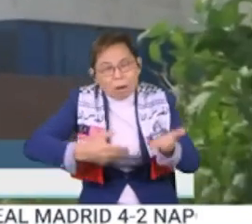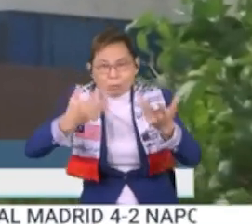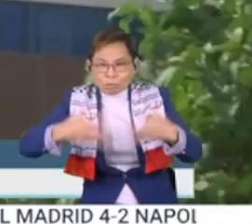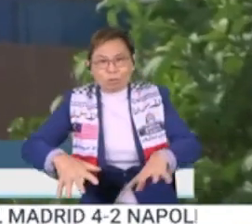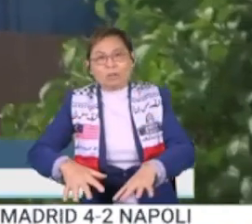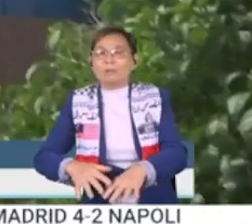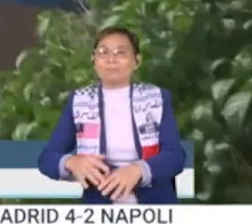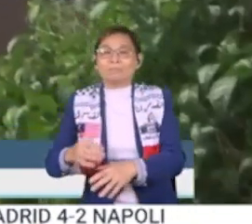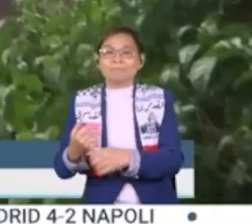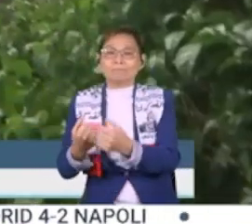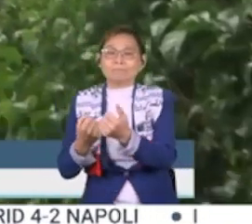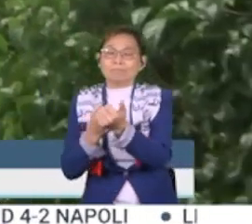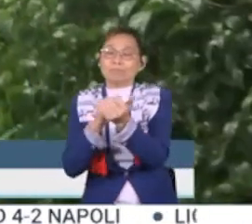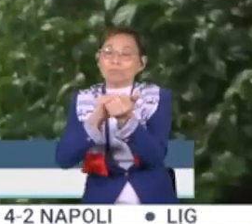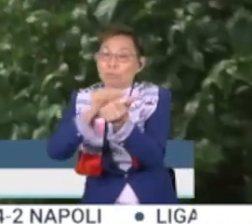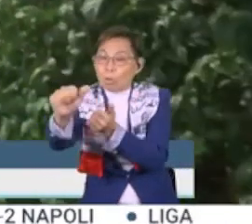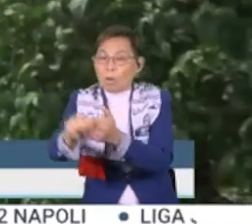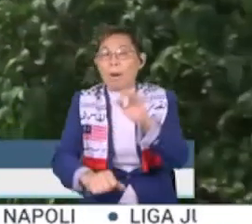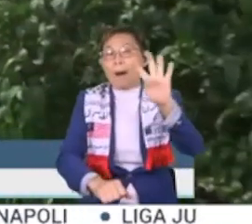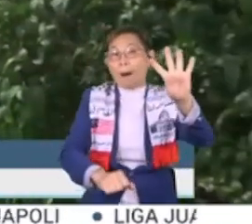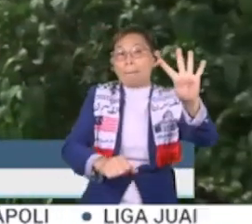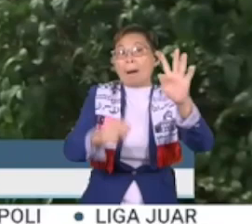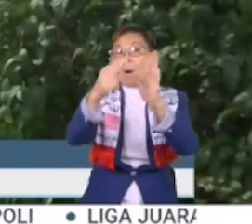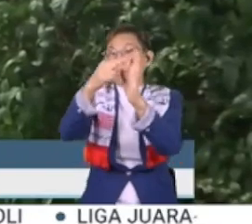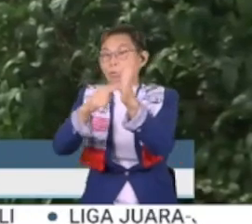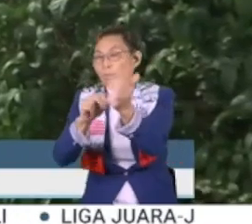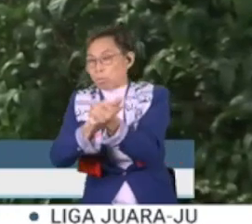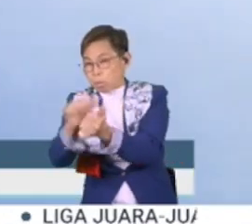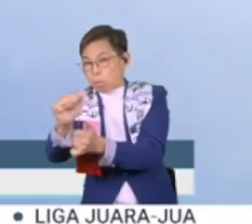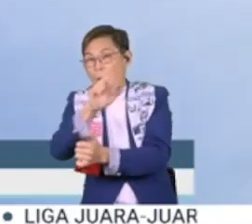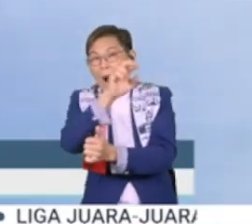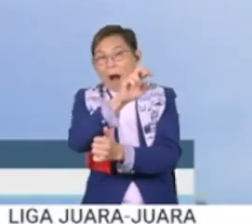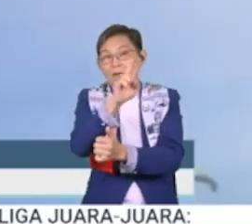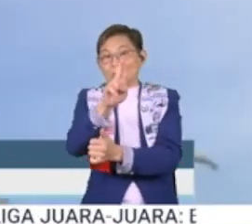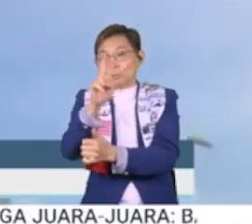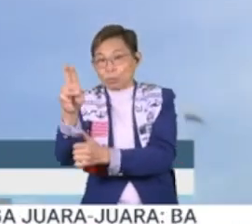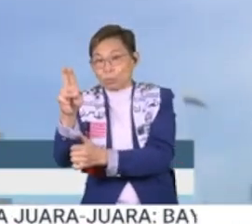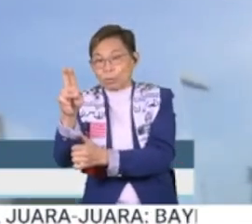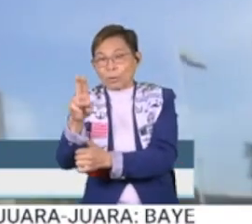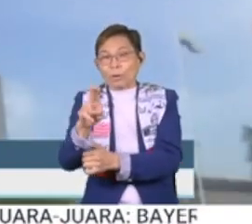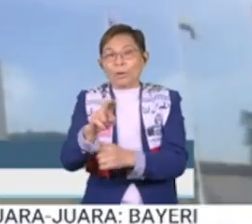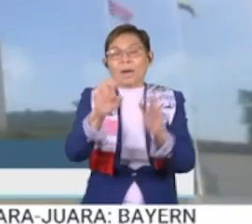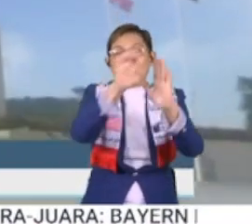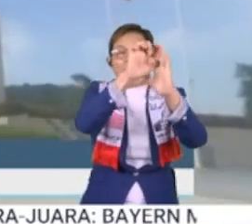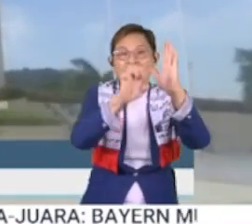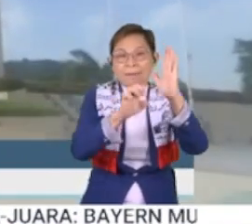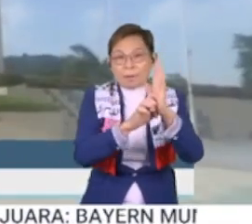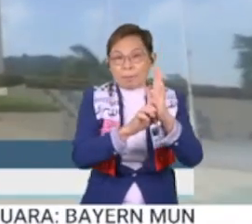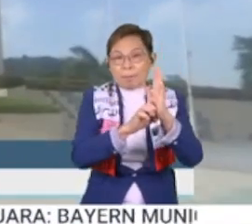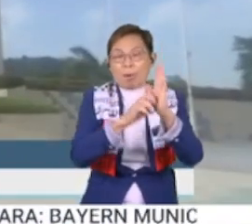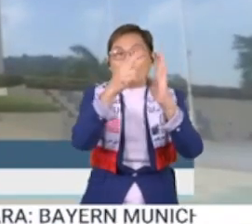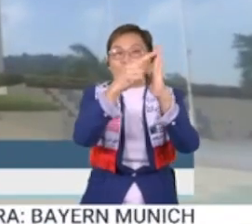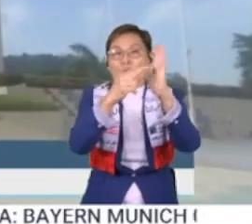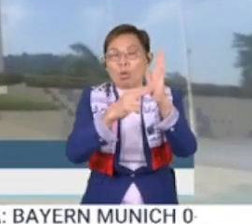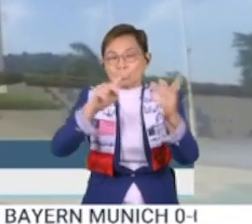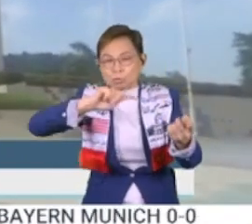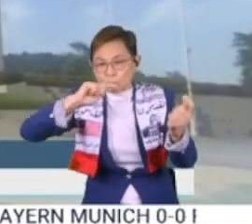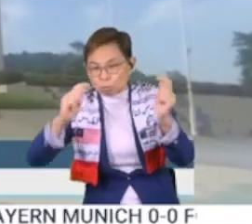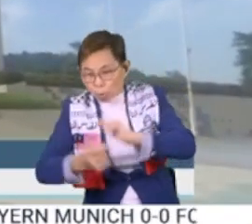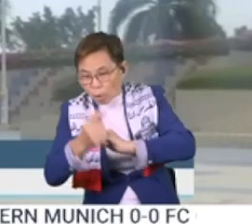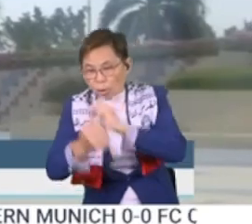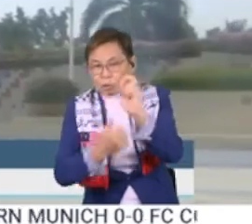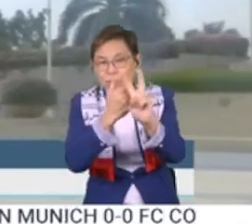lalu turut diluluskan empat Rang undang-undang RUU iaitu RUU enakmen fatwa pindaan